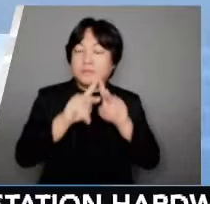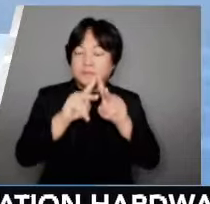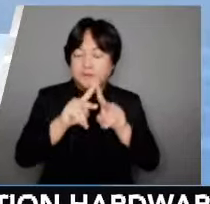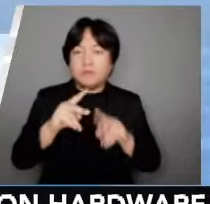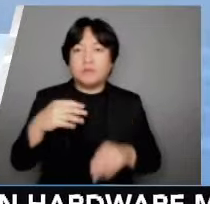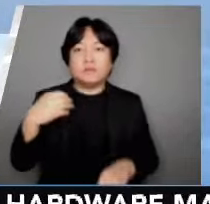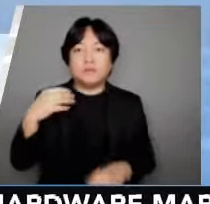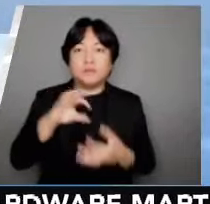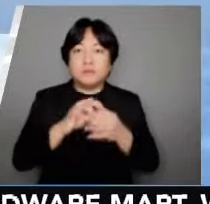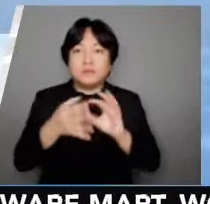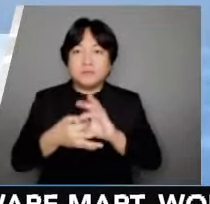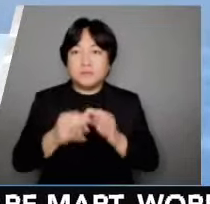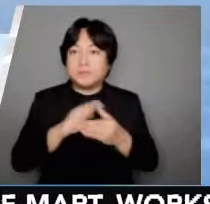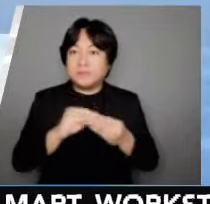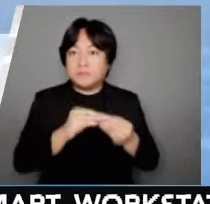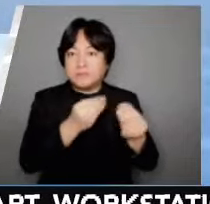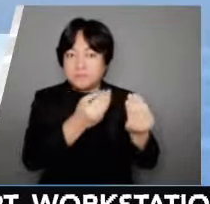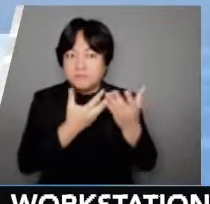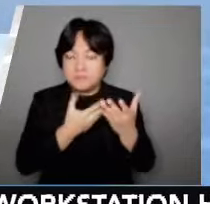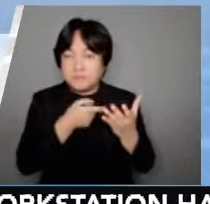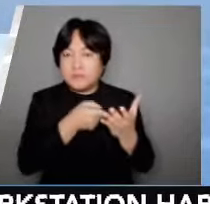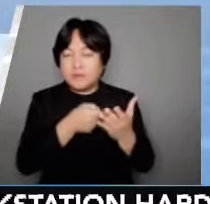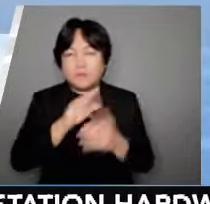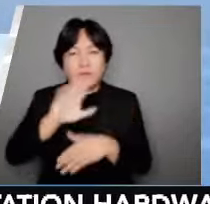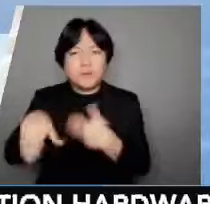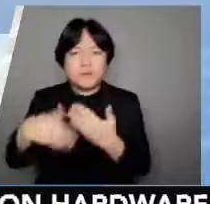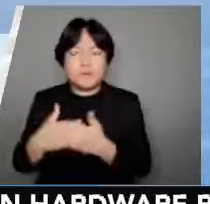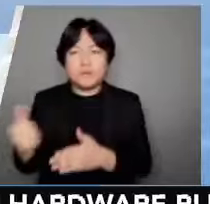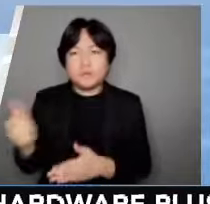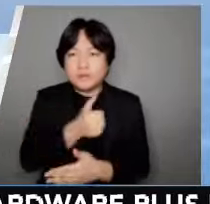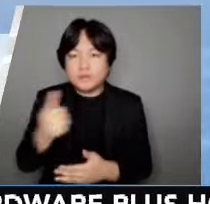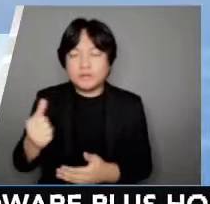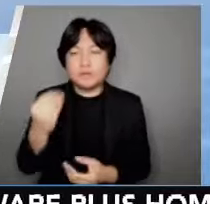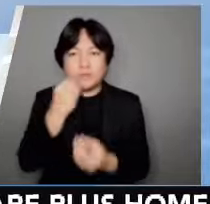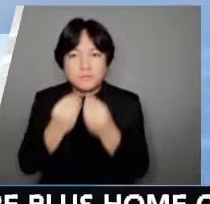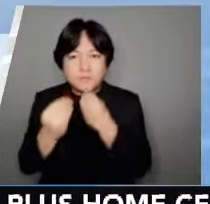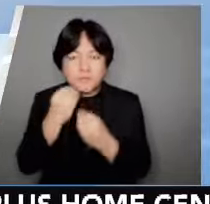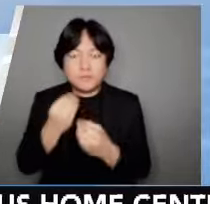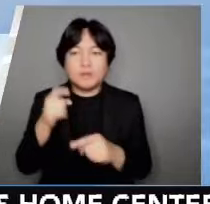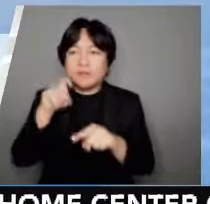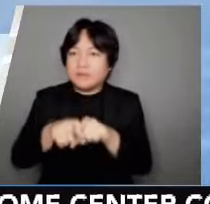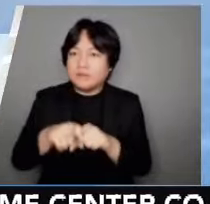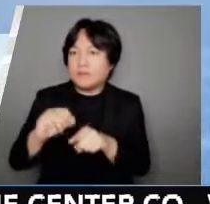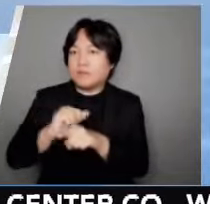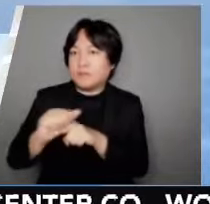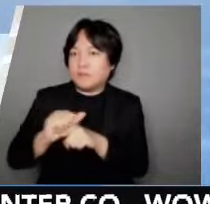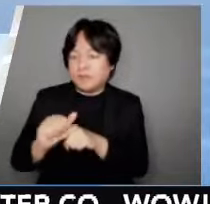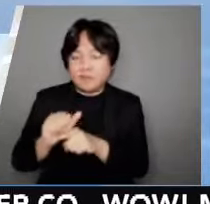biyahe, accommodation, pagkain, transportation at training.